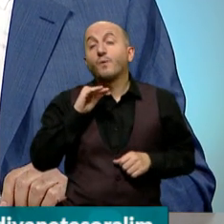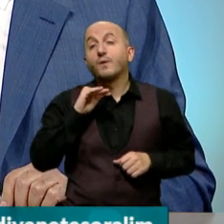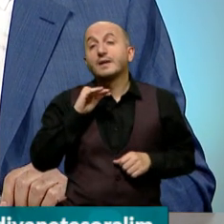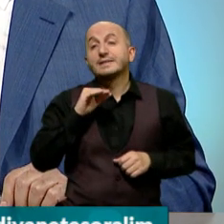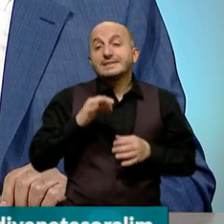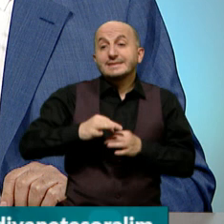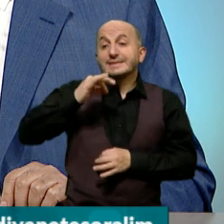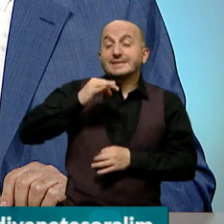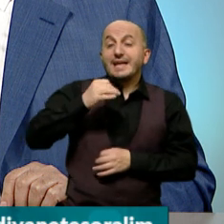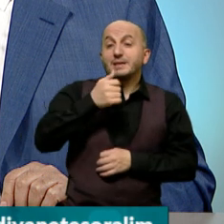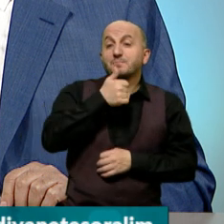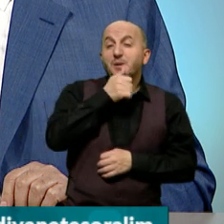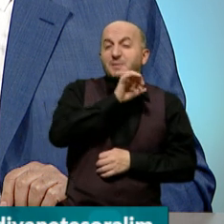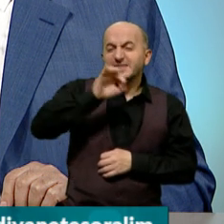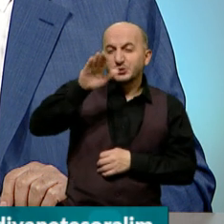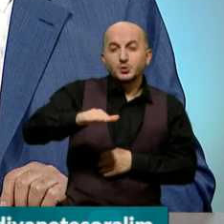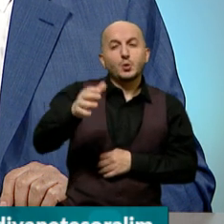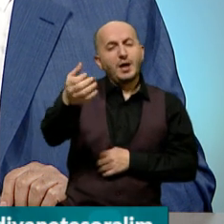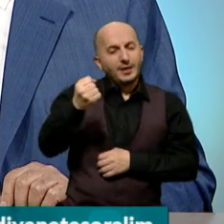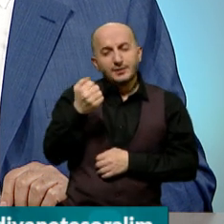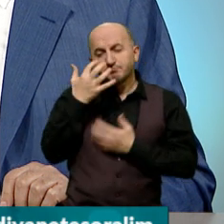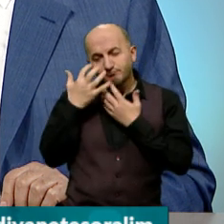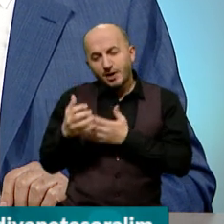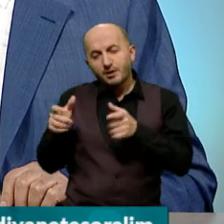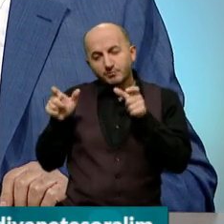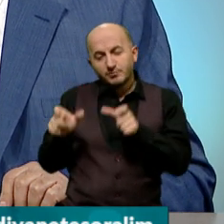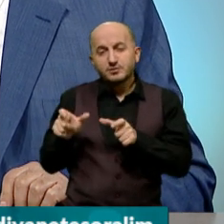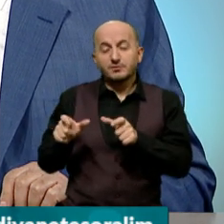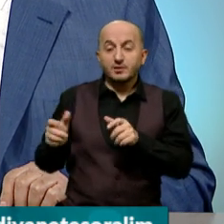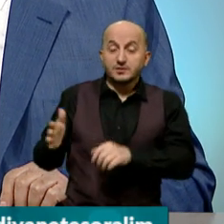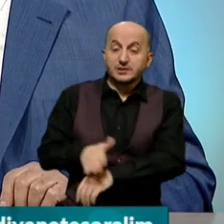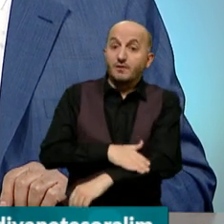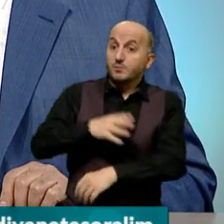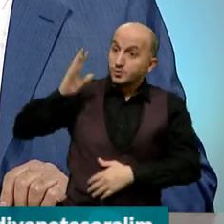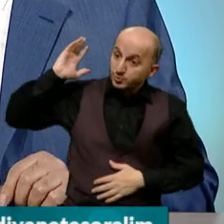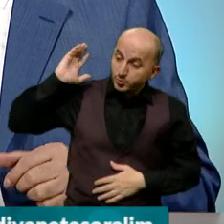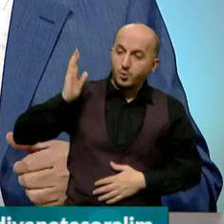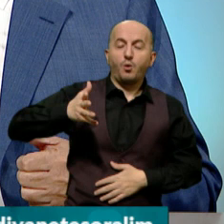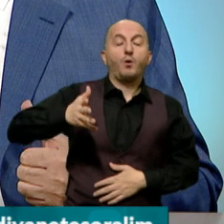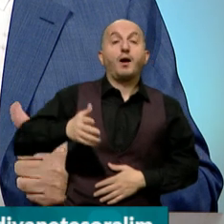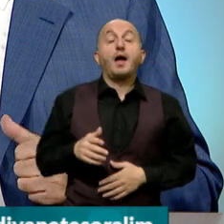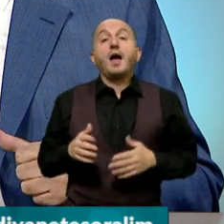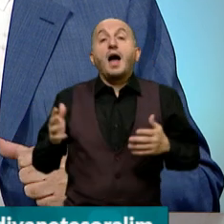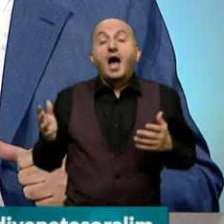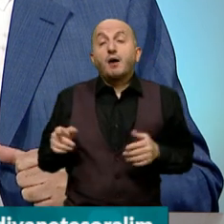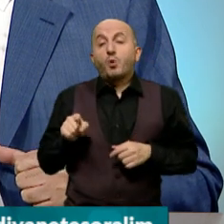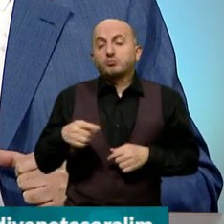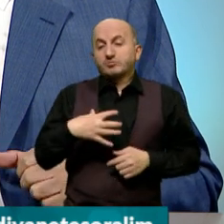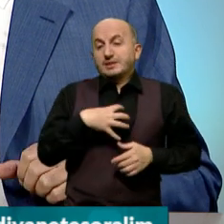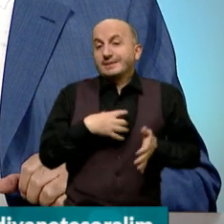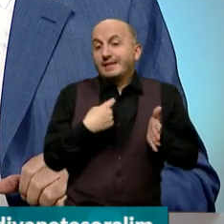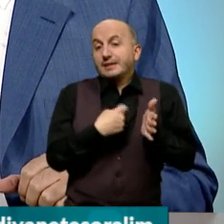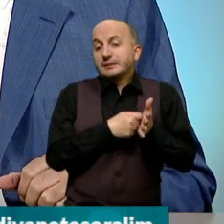yetim çocuğu alır, bakar, besler. Efendim, bu çok faziletli bir şey. Ama onu kendi üzerine